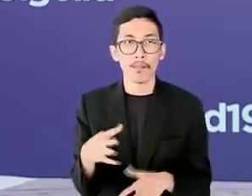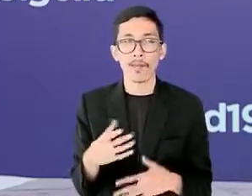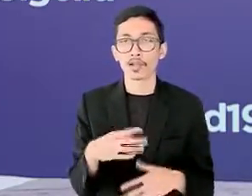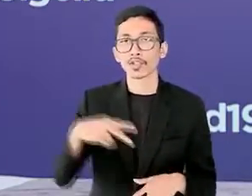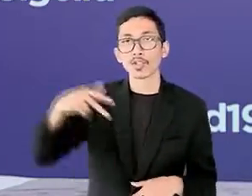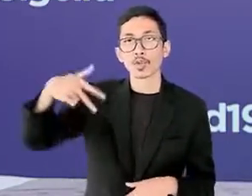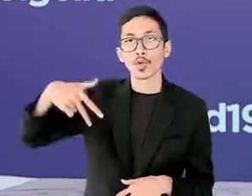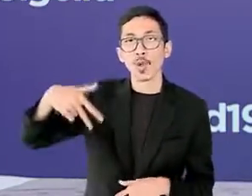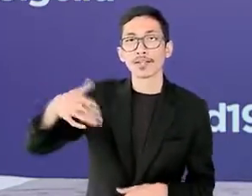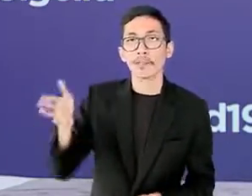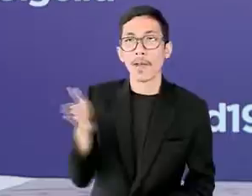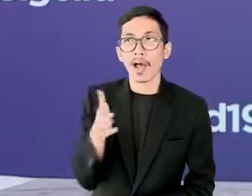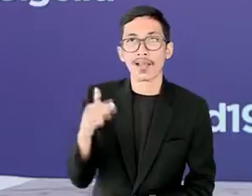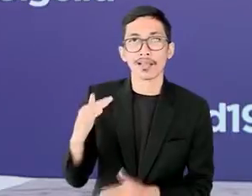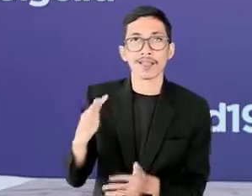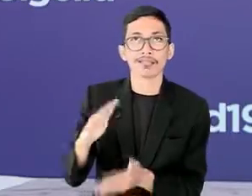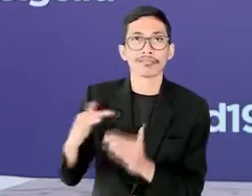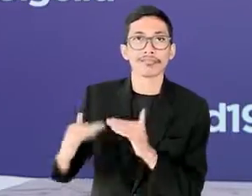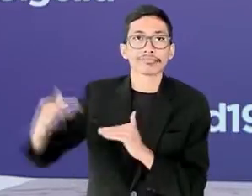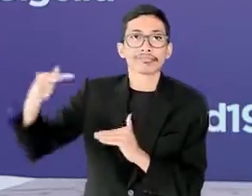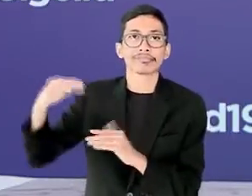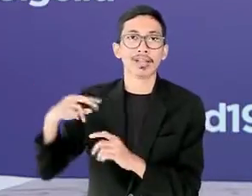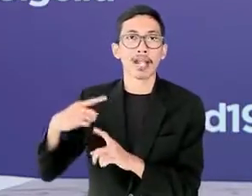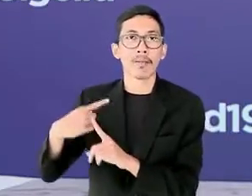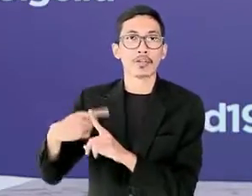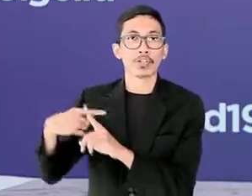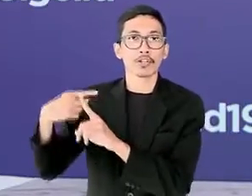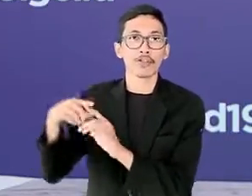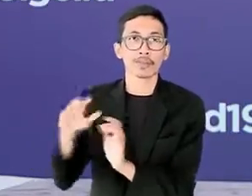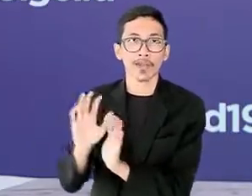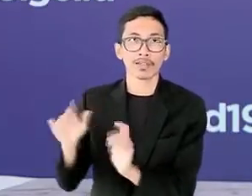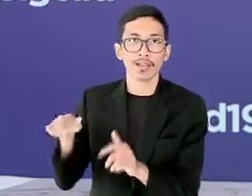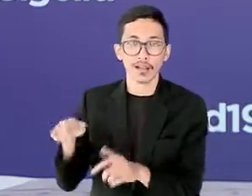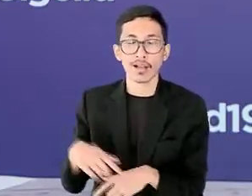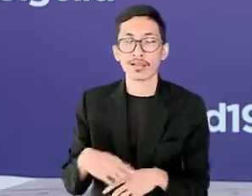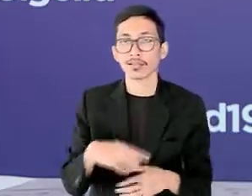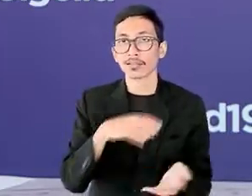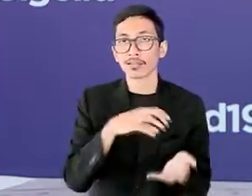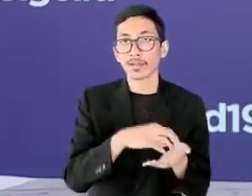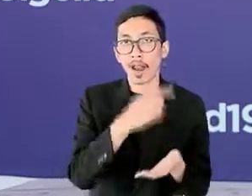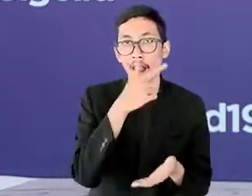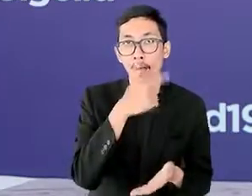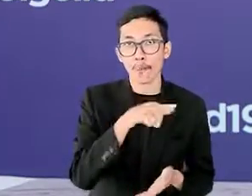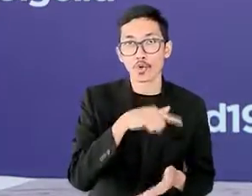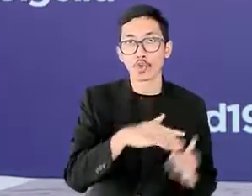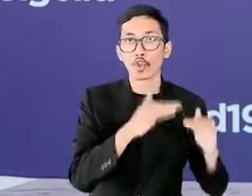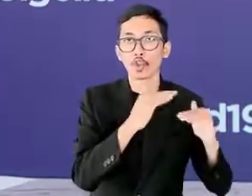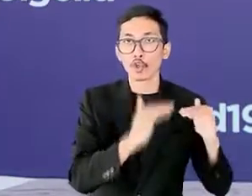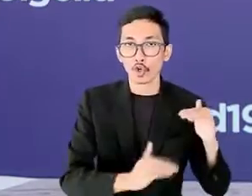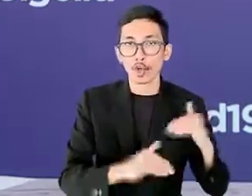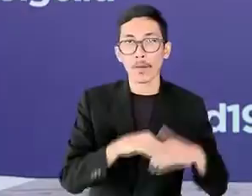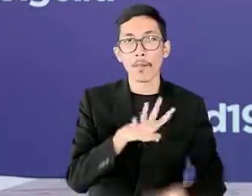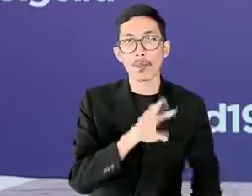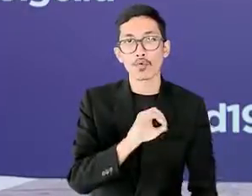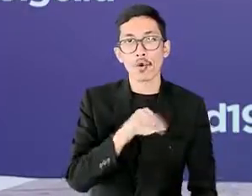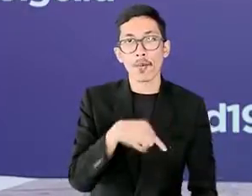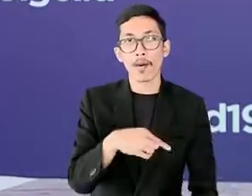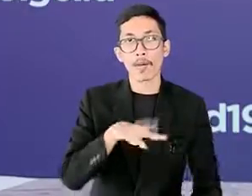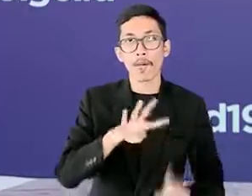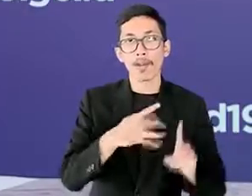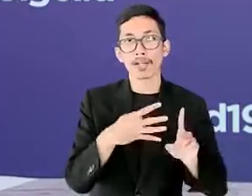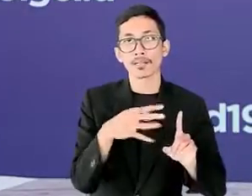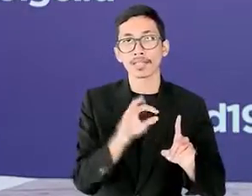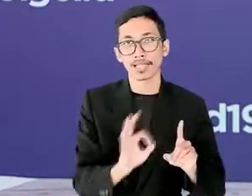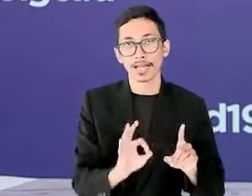kenaikan Hai penurunan paling drastis terjadi pada Lampung yang turun sebesar 4014 persen